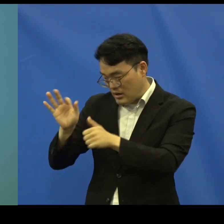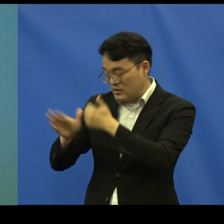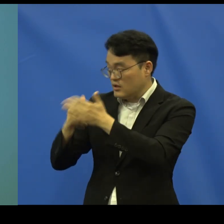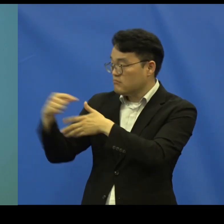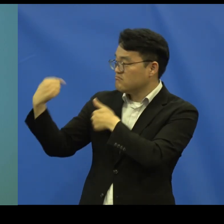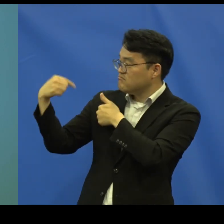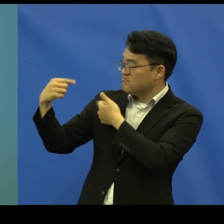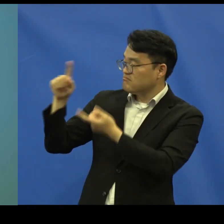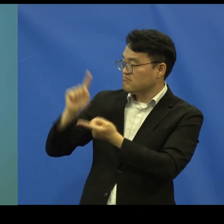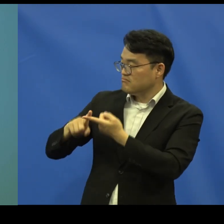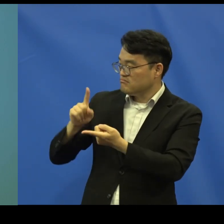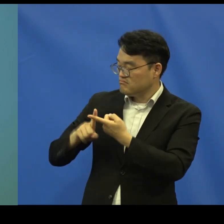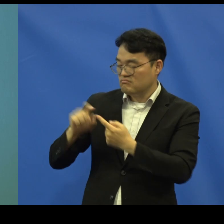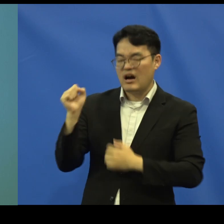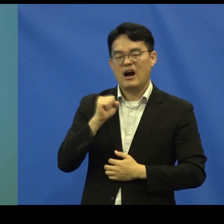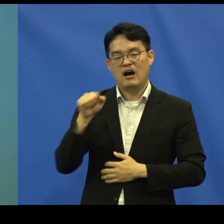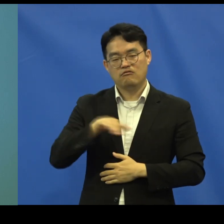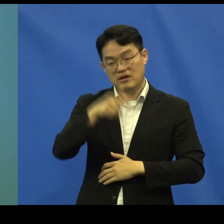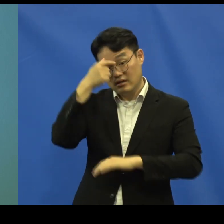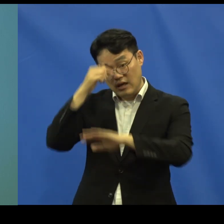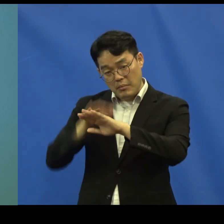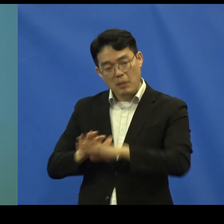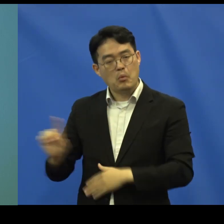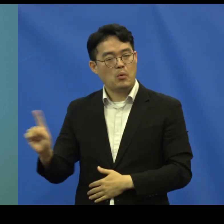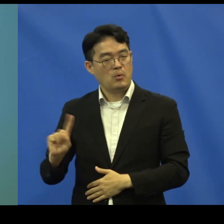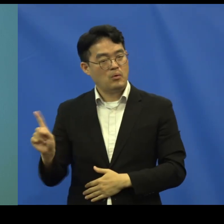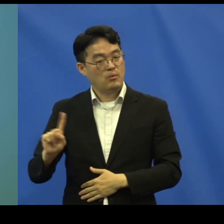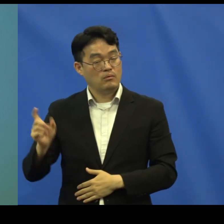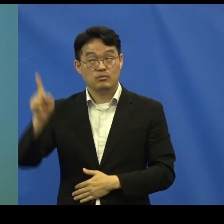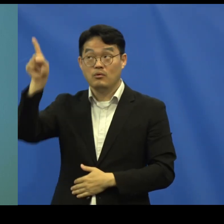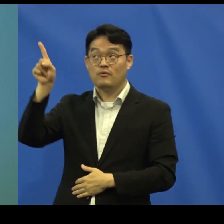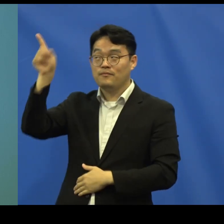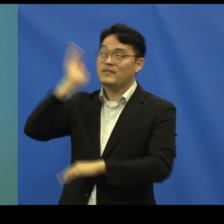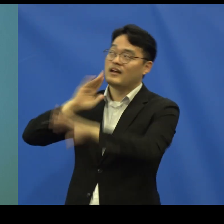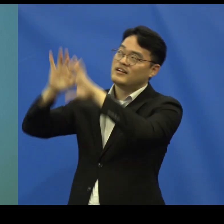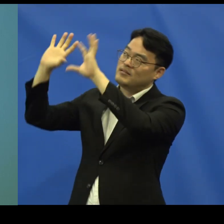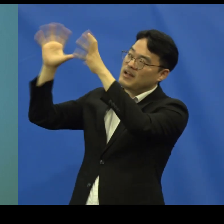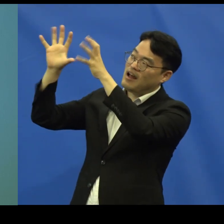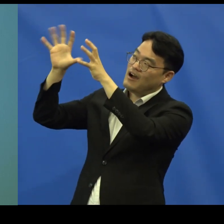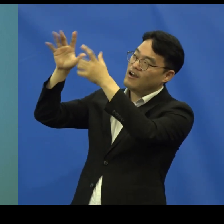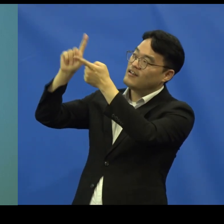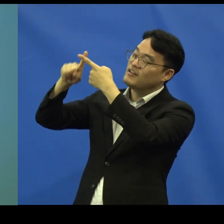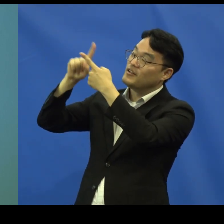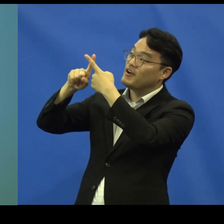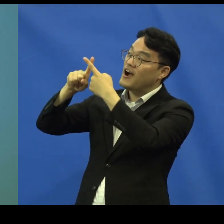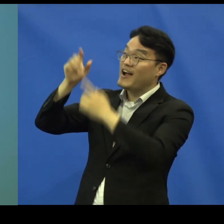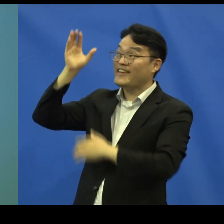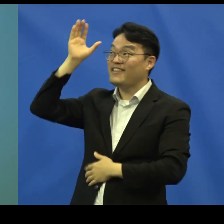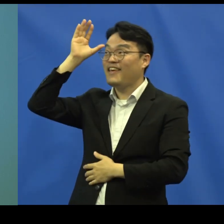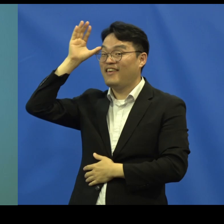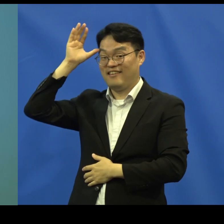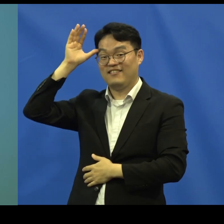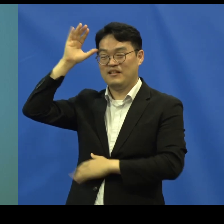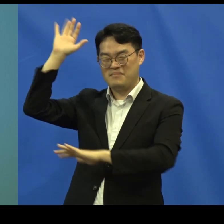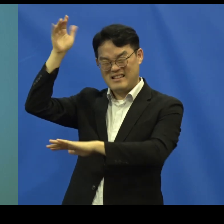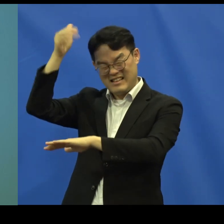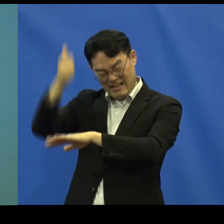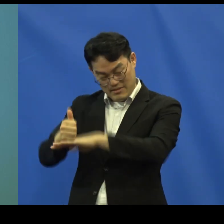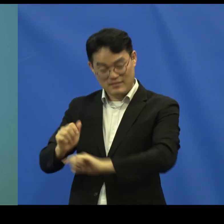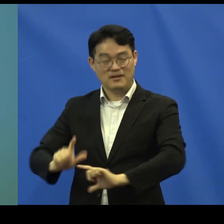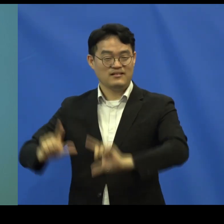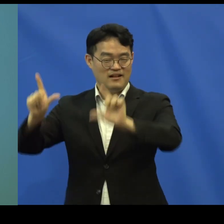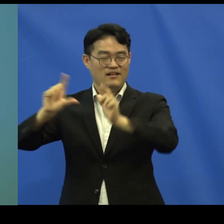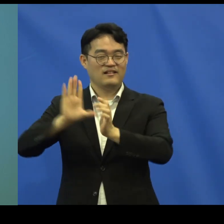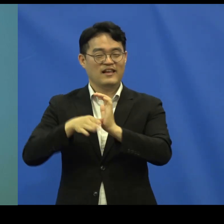무엇을 예배해야 되는가를 가르쳐 주시고 또 천상의 세계를 보여주시면서 마지막 날에 되어질 일들을